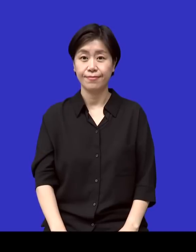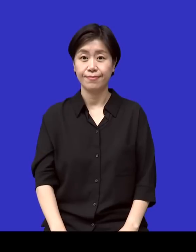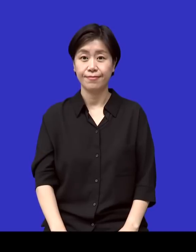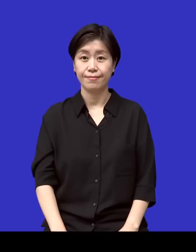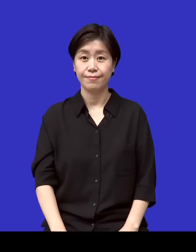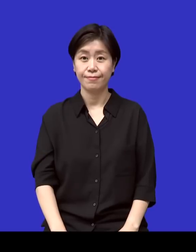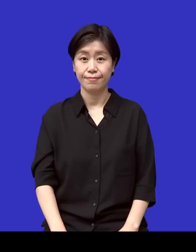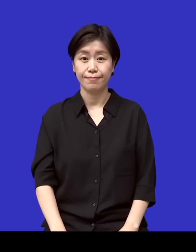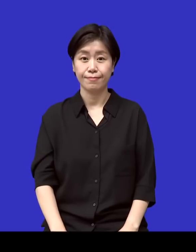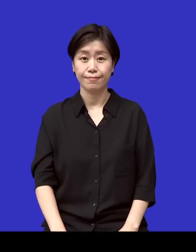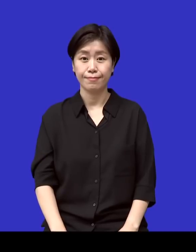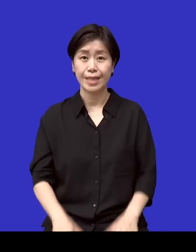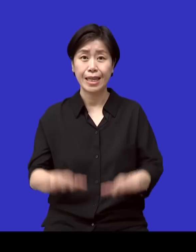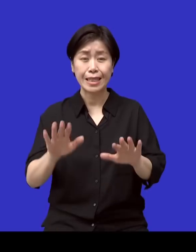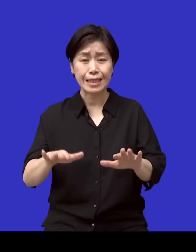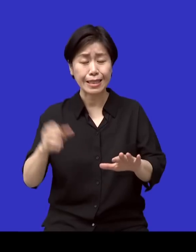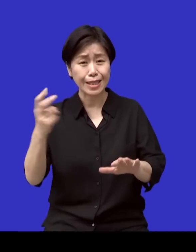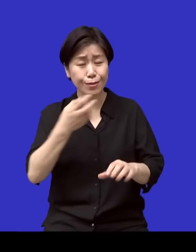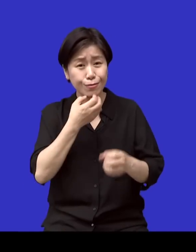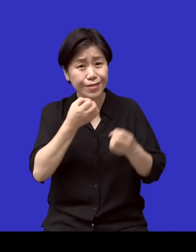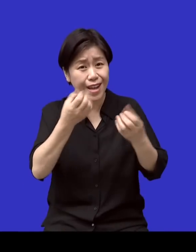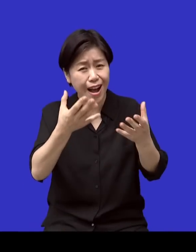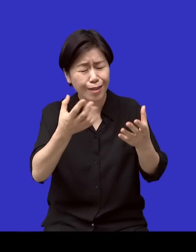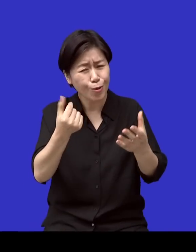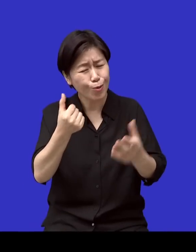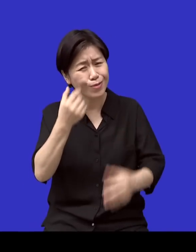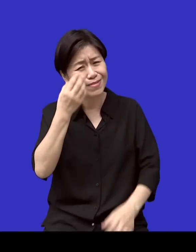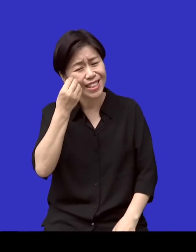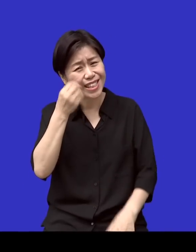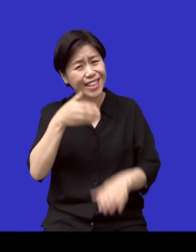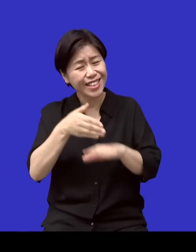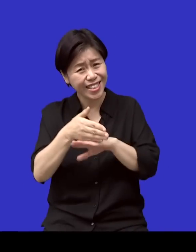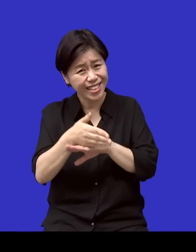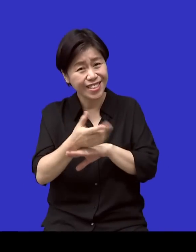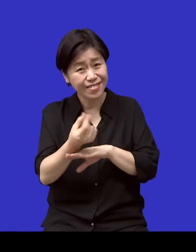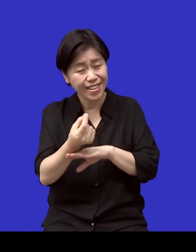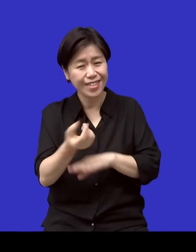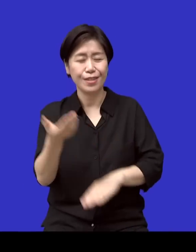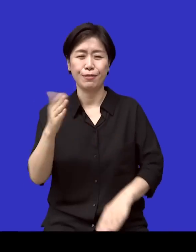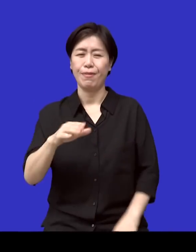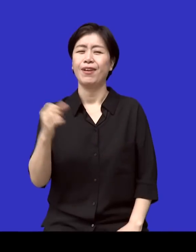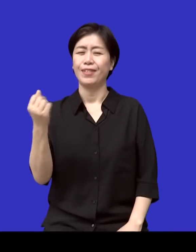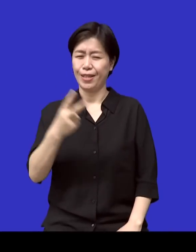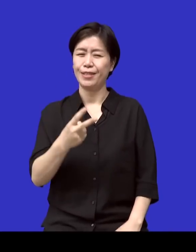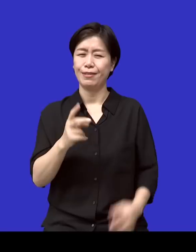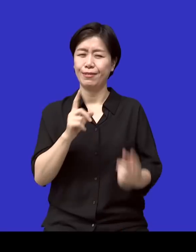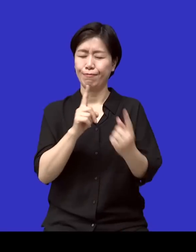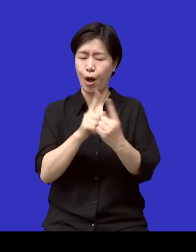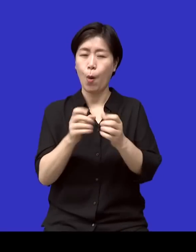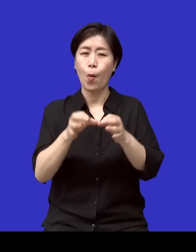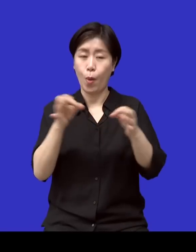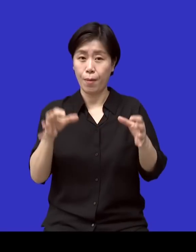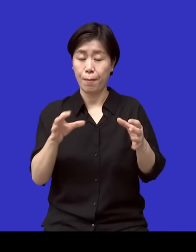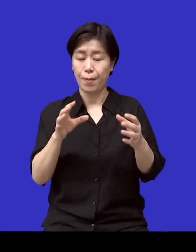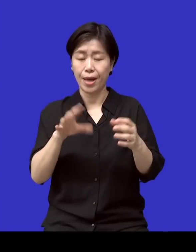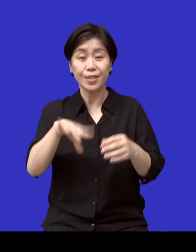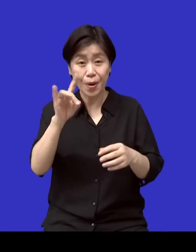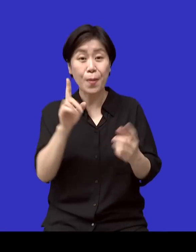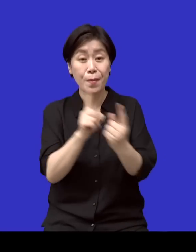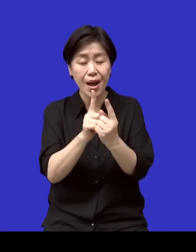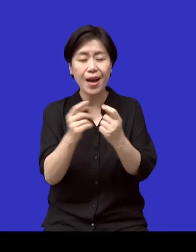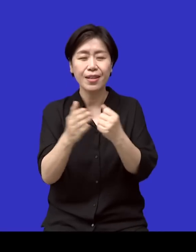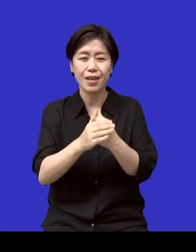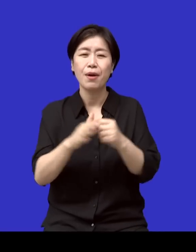아유, 사실 뭐 지금 축하드리는 게 좀 다소 늦은 감이 없지 않아 있는데 그렇긴 아무튼 하죠. 그래도 축하드리고요. 감사합니다. 예, 처음 뵀으니까. 네, 감사합니다.